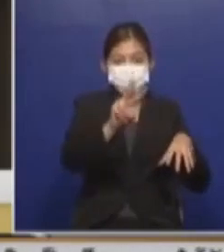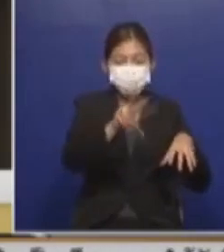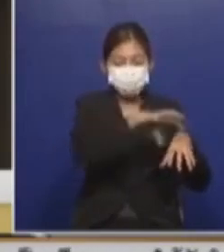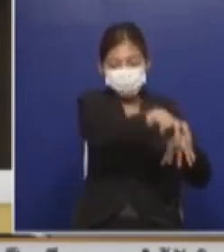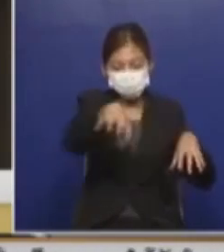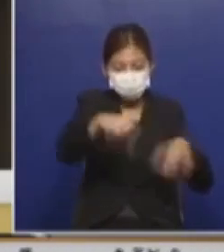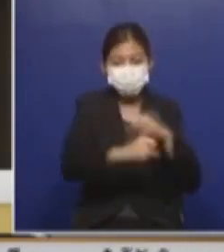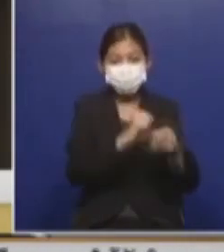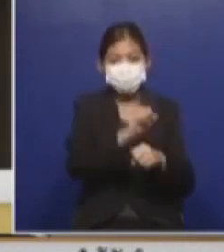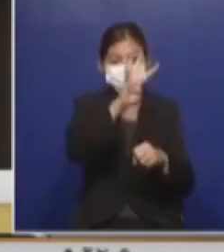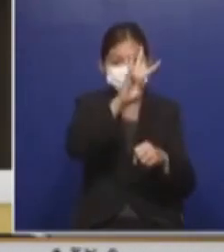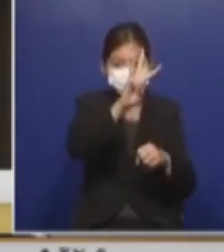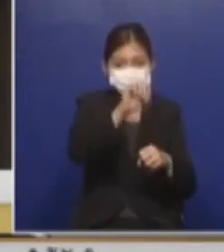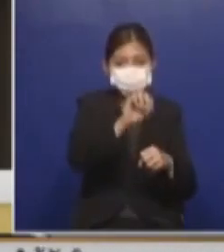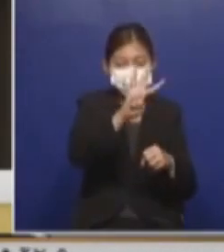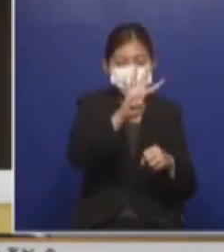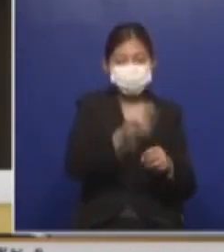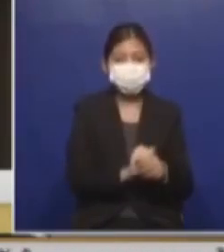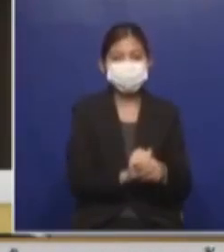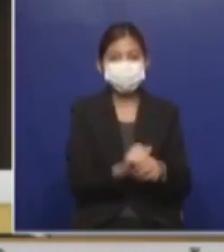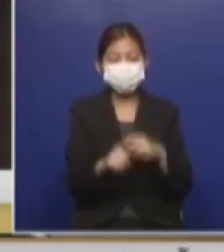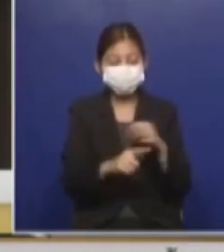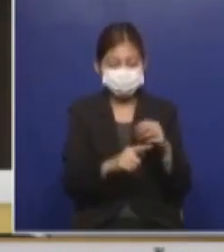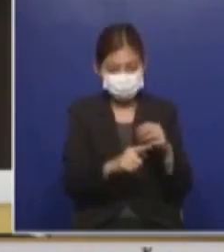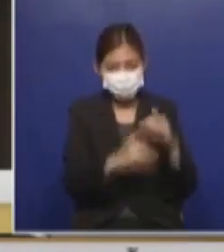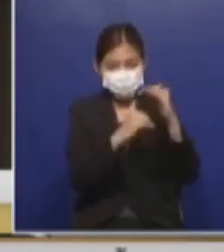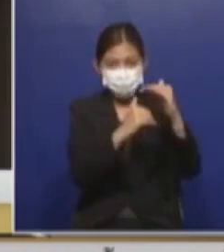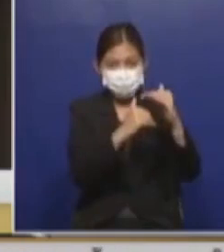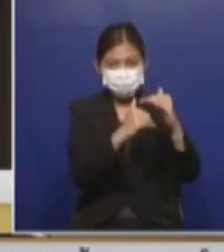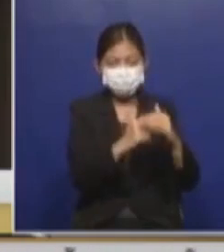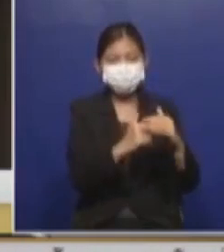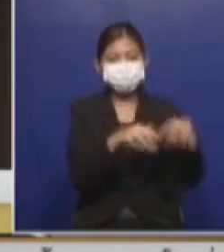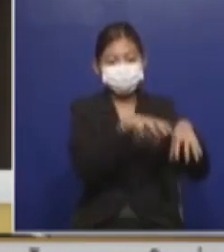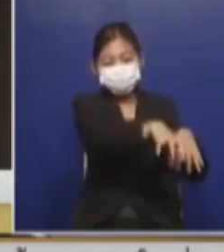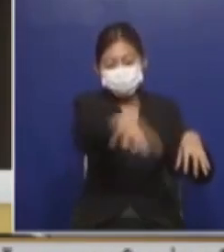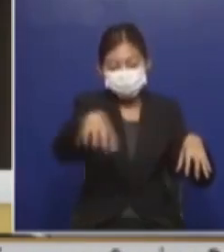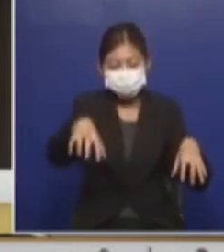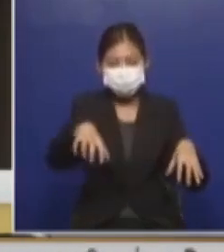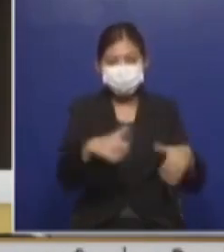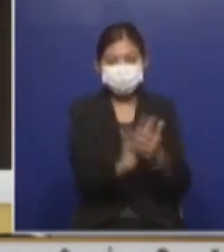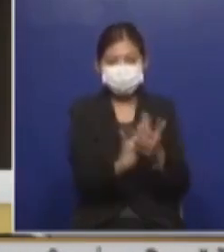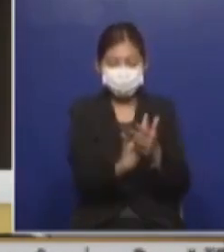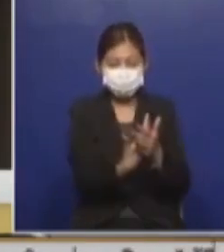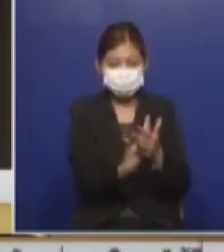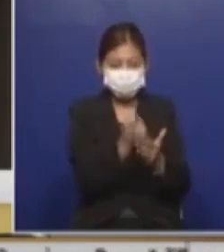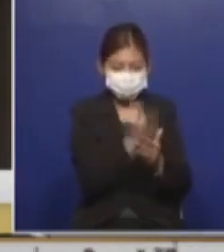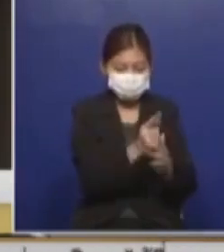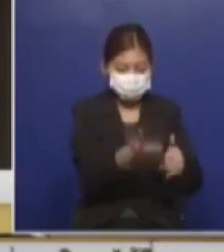64กำหนดเอาไว้แค่ 750,000 เฉลี่ยแล้วเรือนจำแต่ละแห่งมีงบในการป้องกันการแพร่ระบาดแ